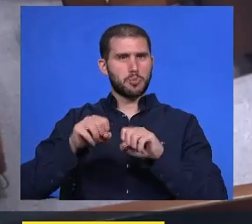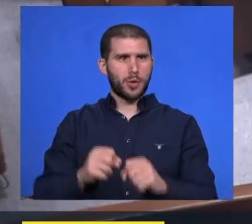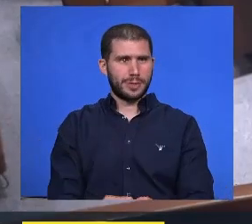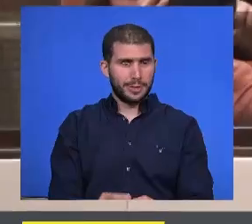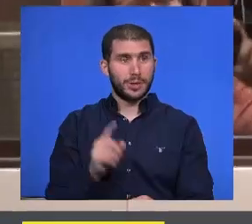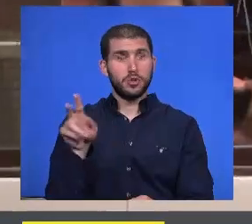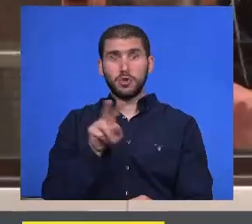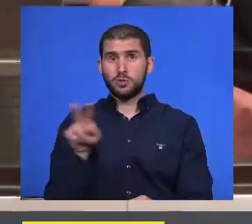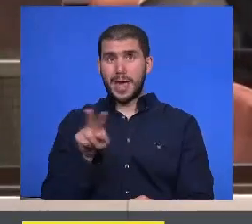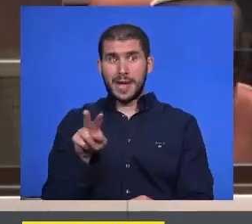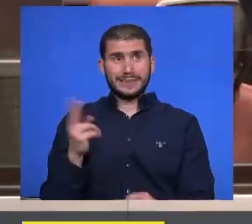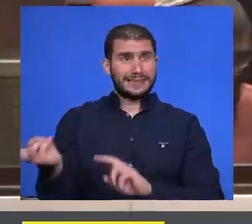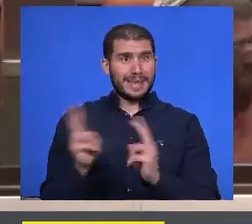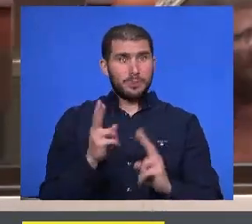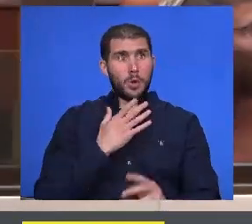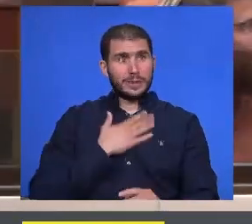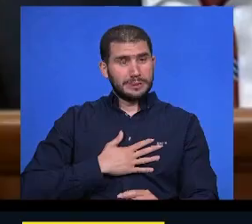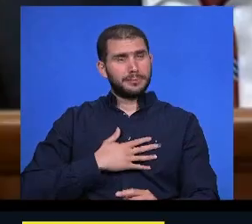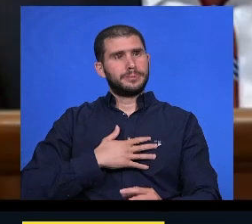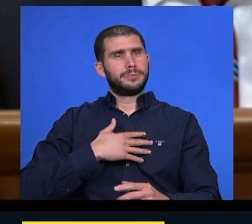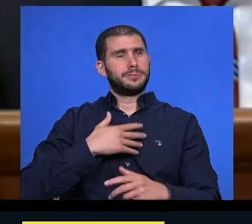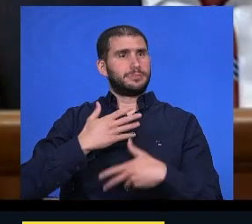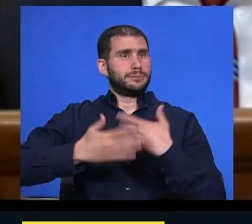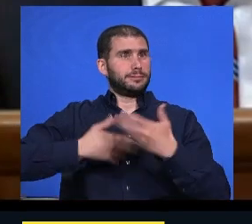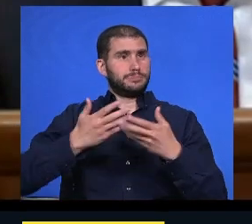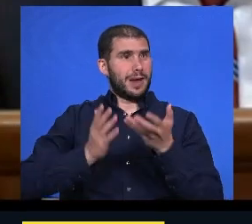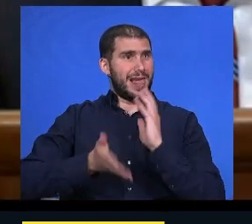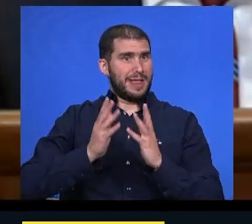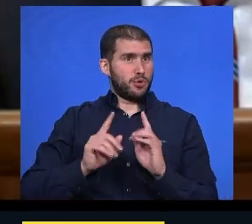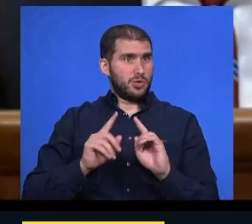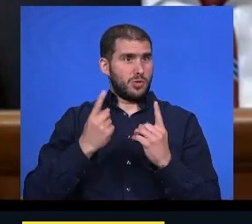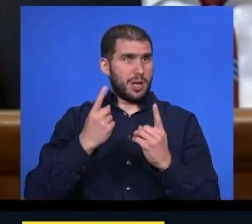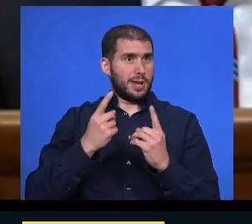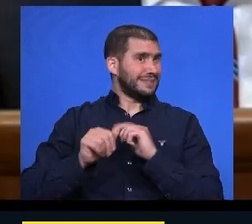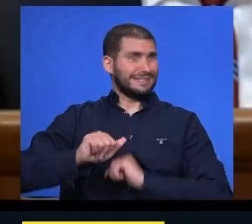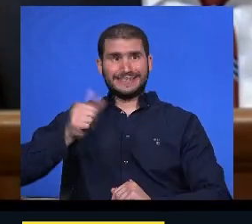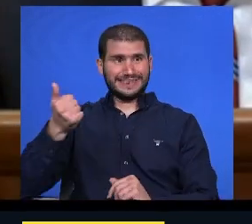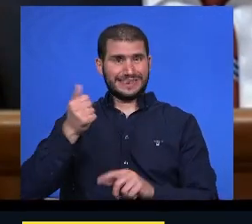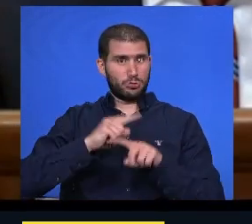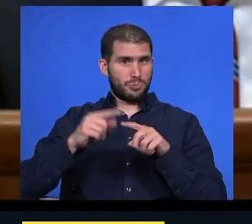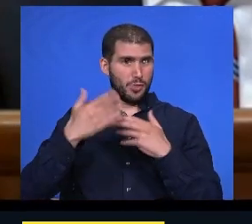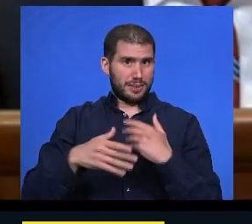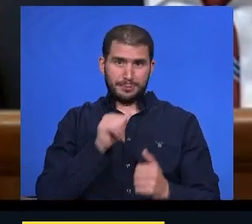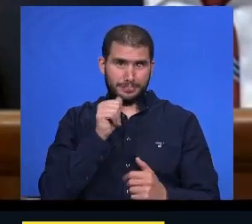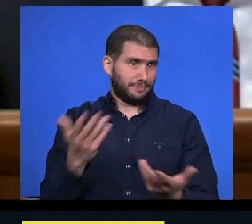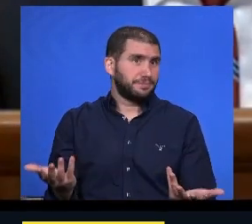both sides to see the violence that has reached record levels in recent months